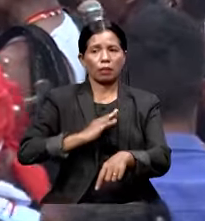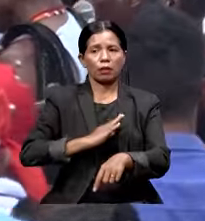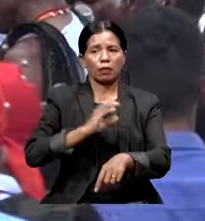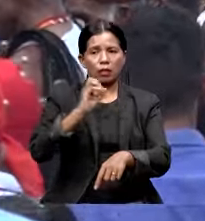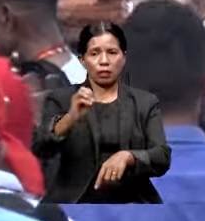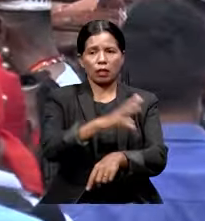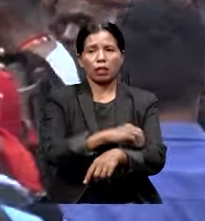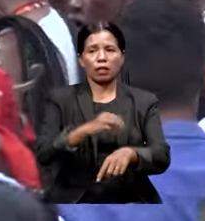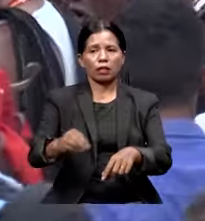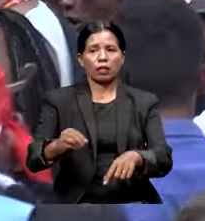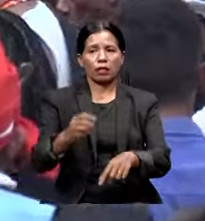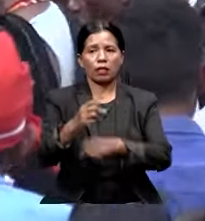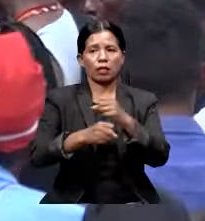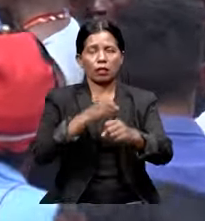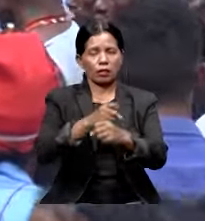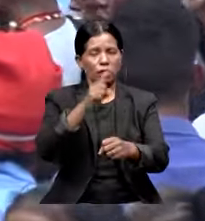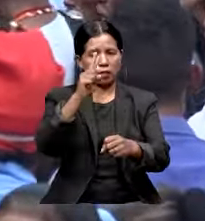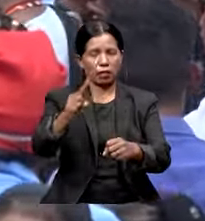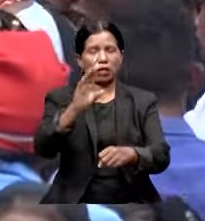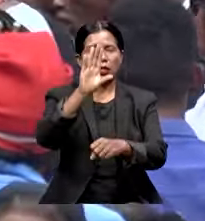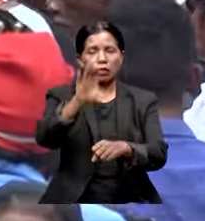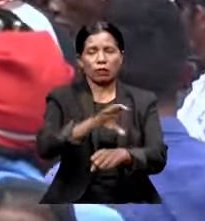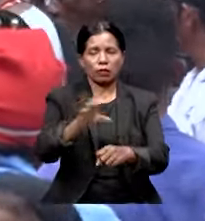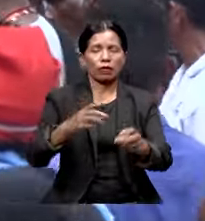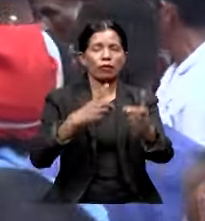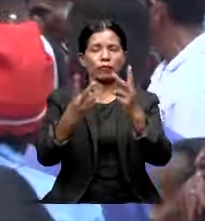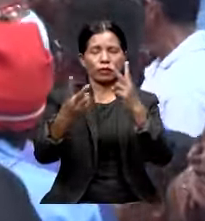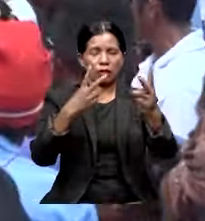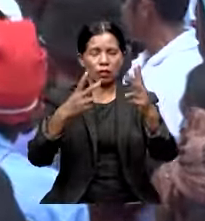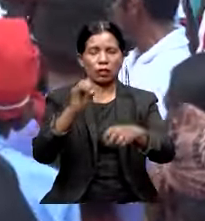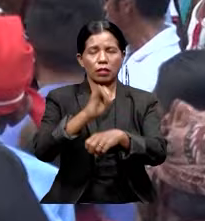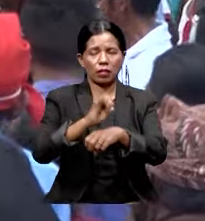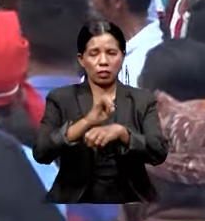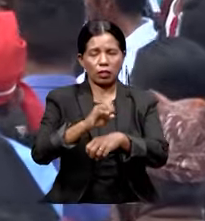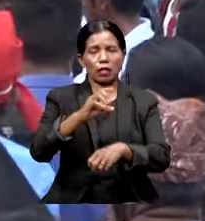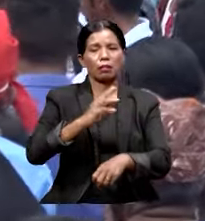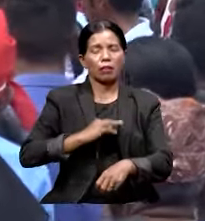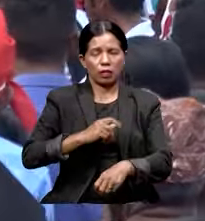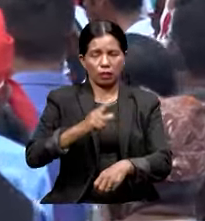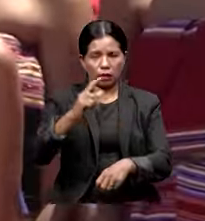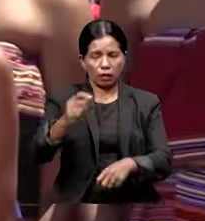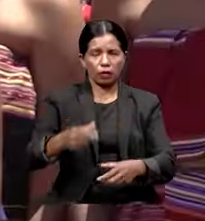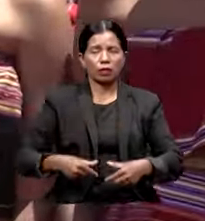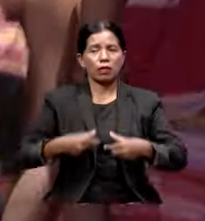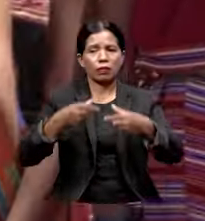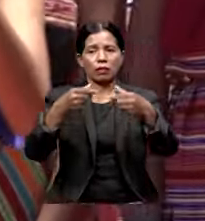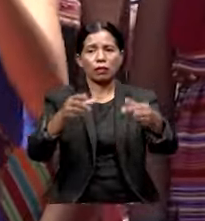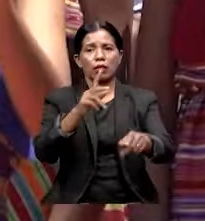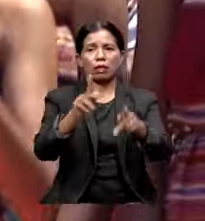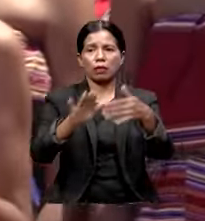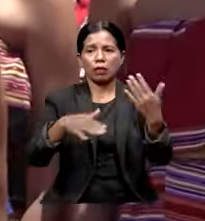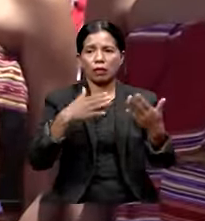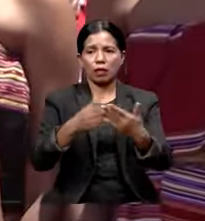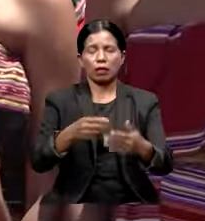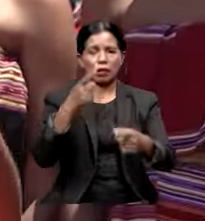Maliana hafuin durante tina nidaresin Khrushchev em visita paroki Laleia. Ia cerimonia entrega Khrushchev ne sarani sira